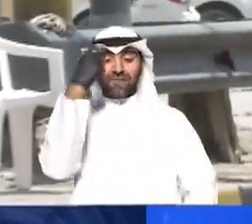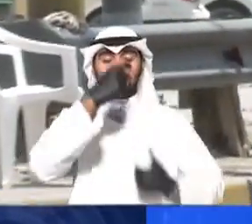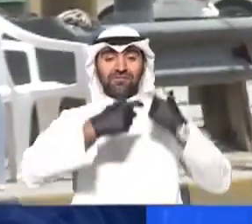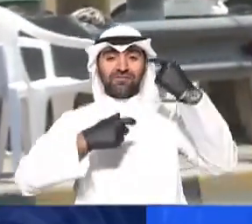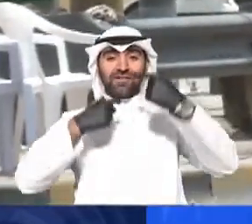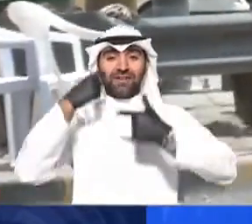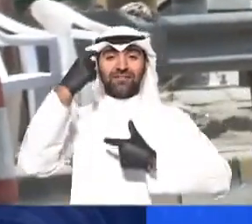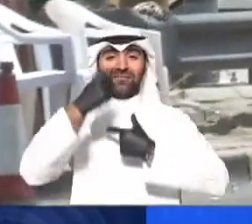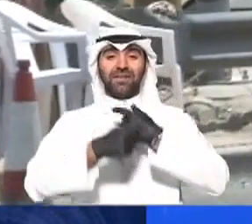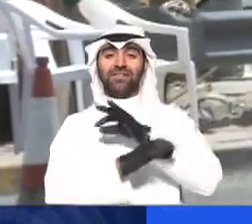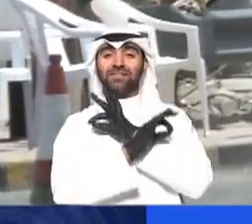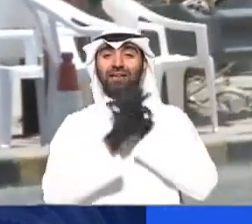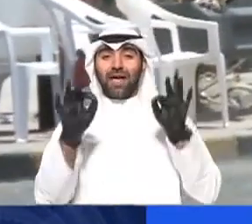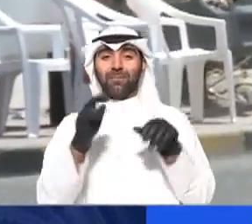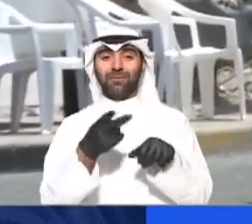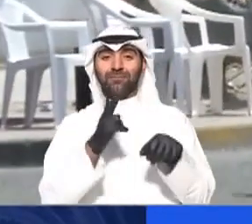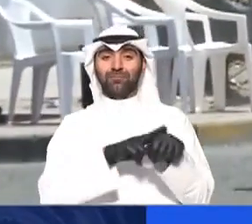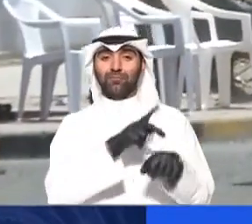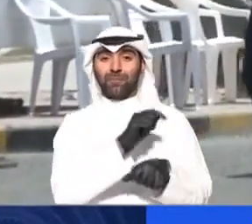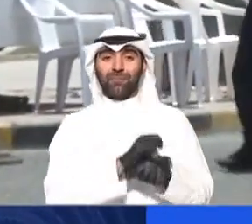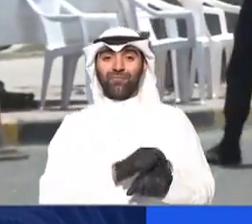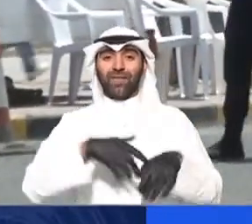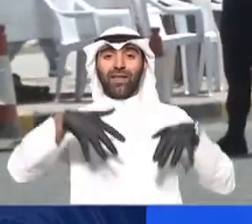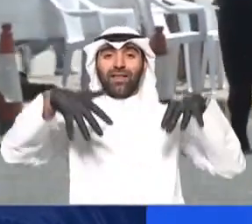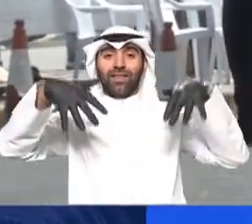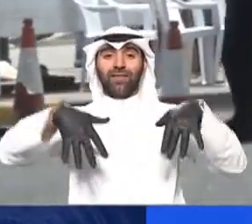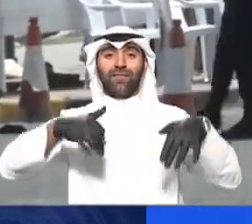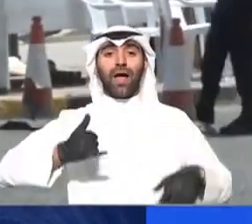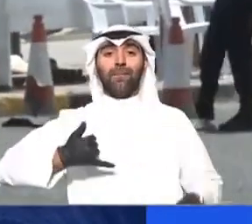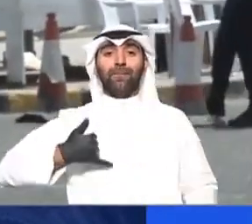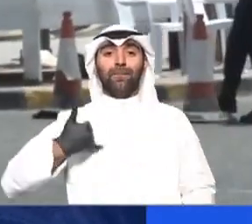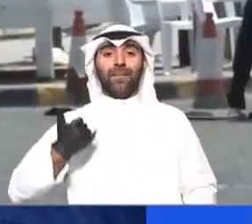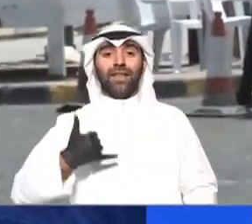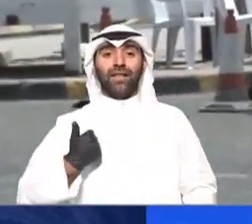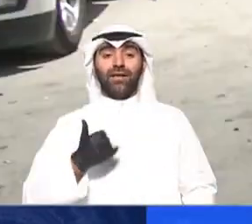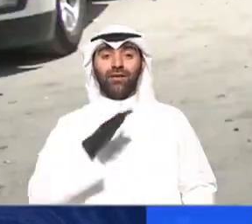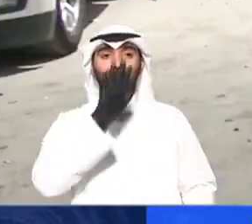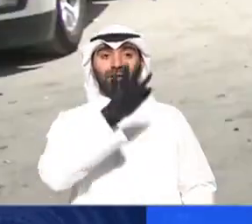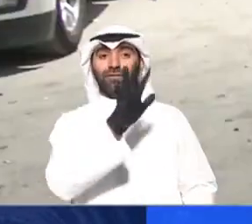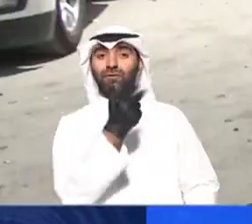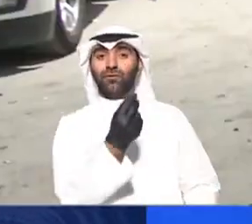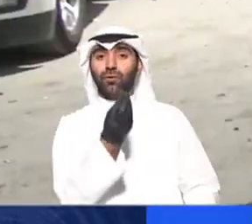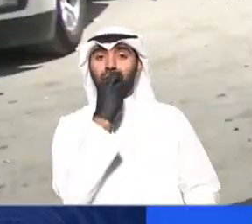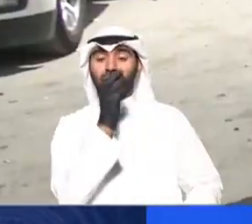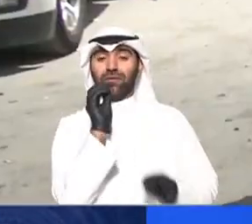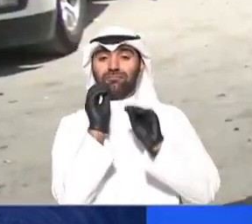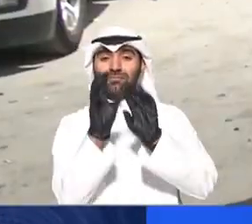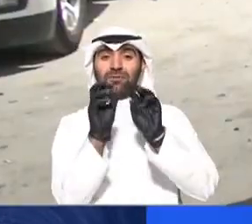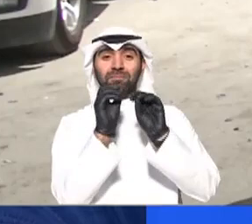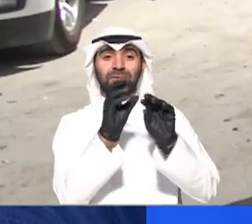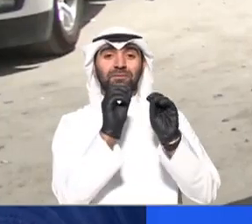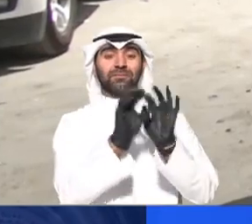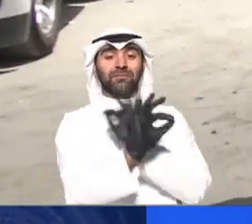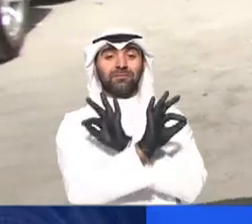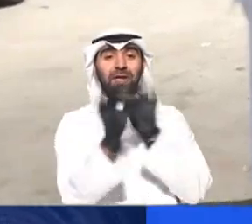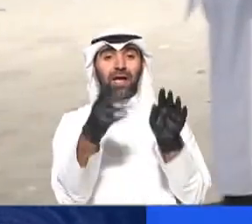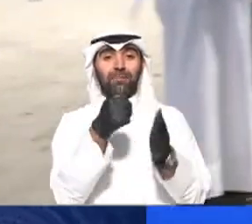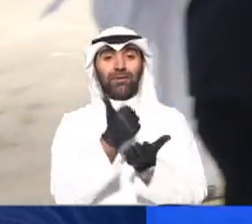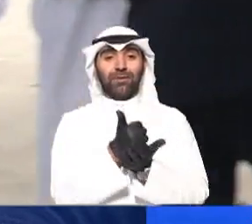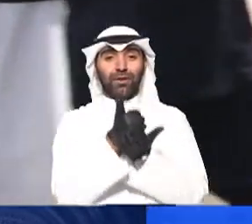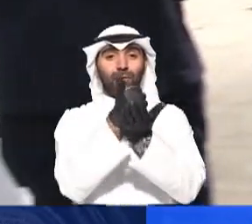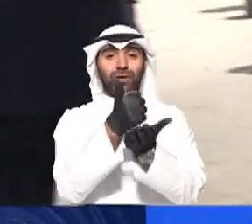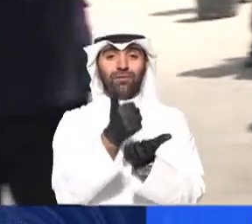في صورة تجسد التعاون المثمر لإنجاح خارطة الطريق نحو الوصول لبر الأمان في